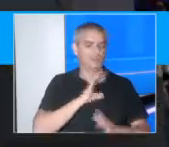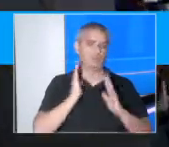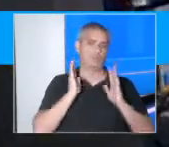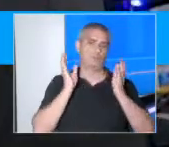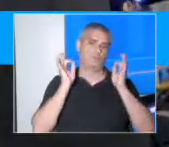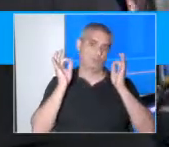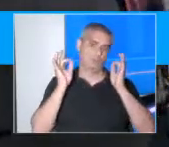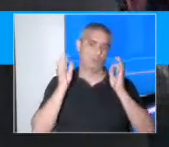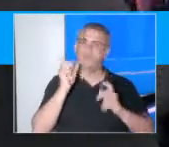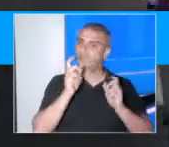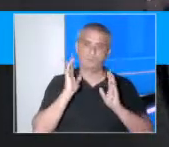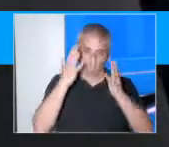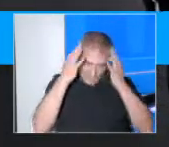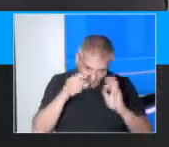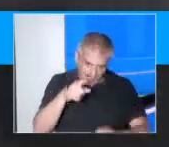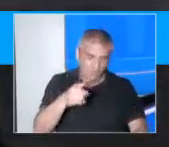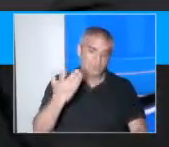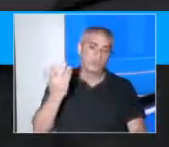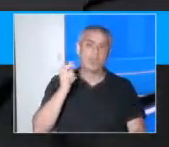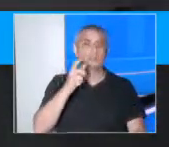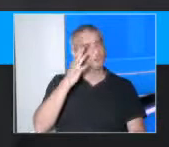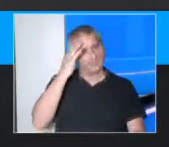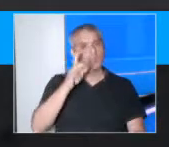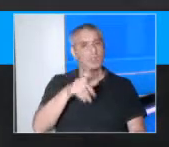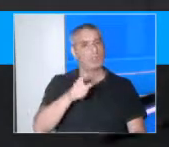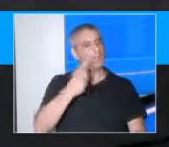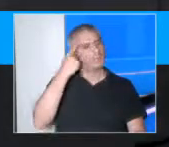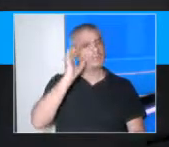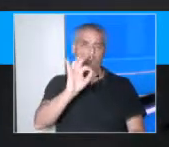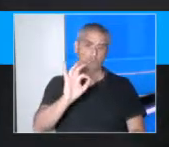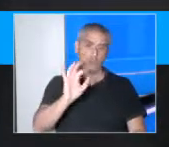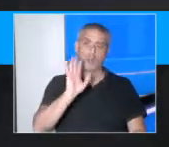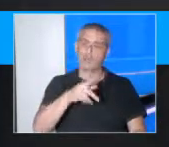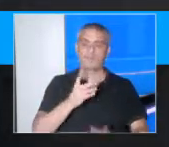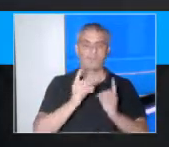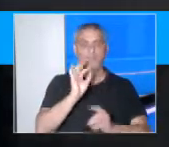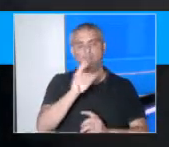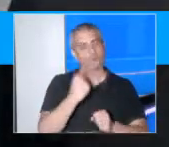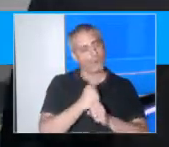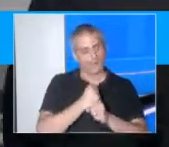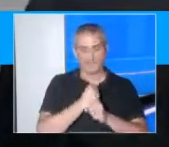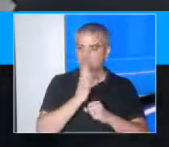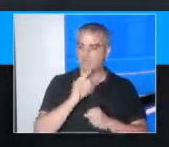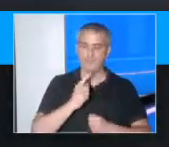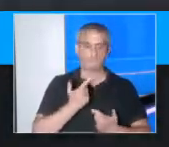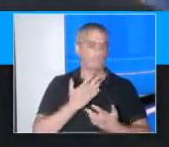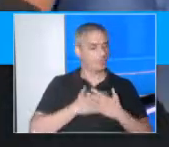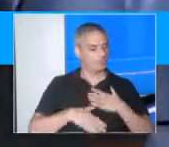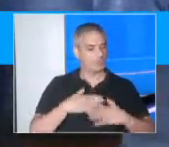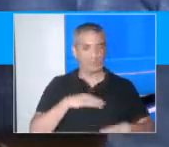מאוד מיוחדת. אנשים מאוד העריכו אותו. אנשים העריכו גם את העמדה שלו, גם את הדרך שבה הוא עבד, גם את הנועם